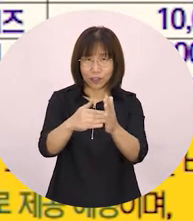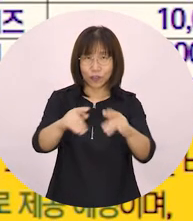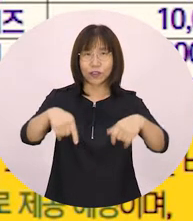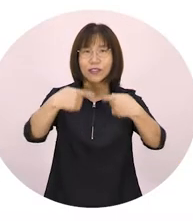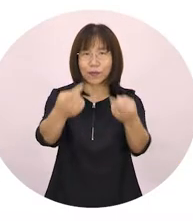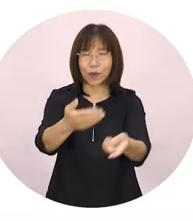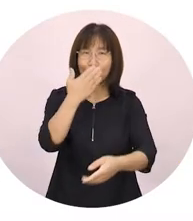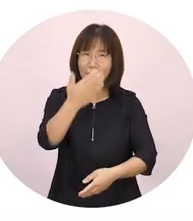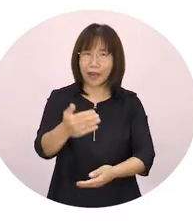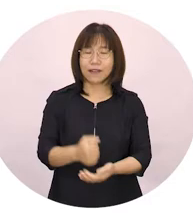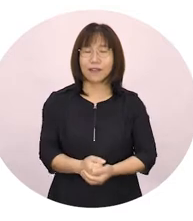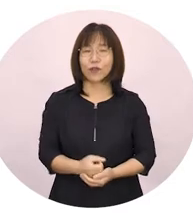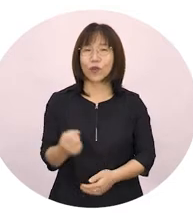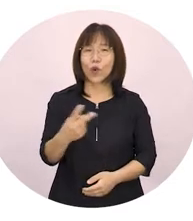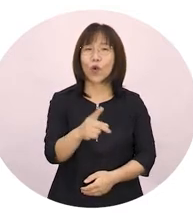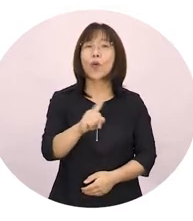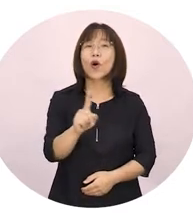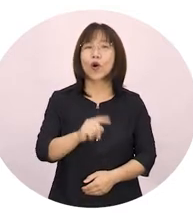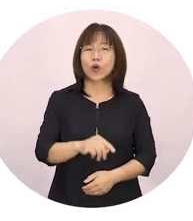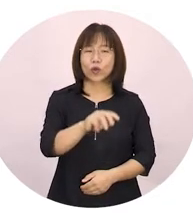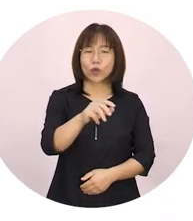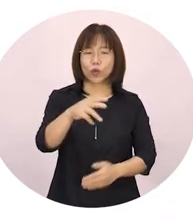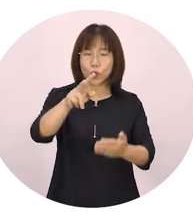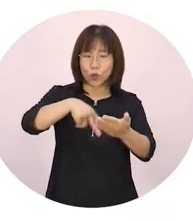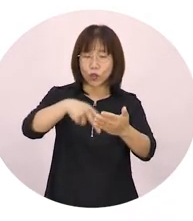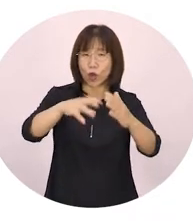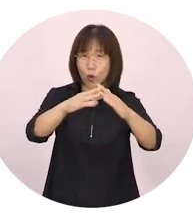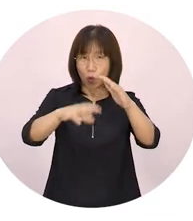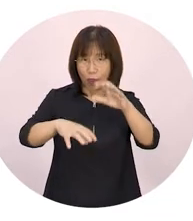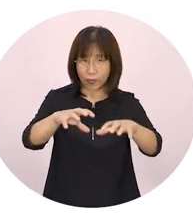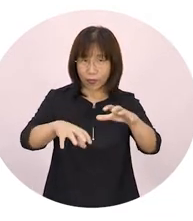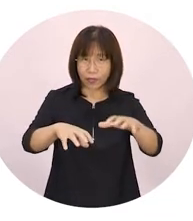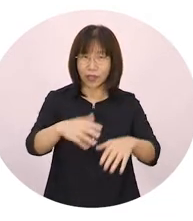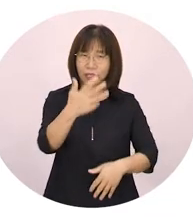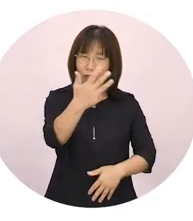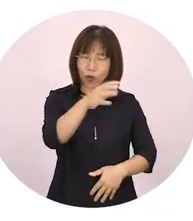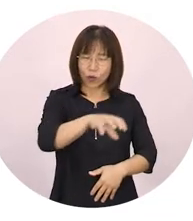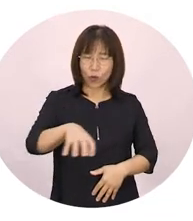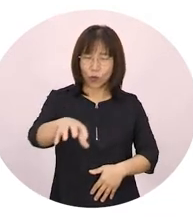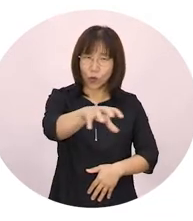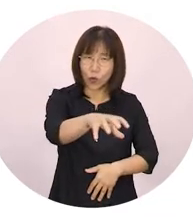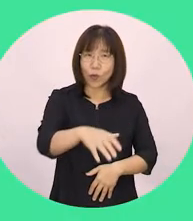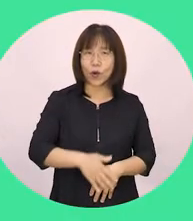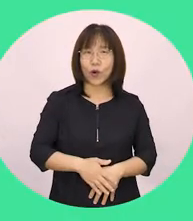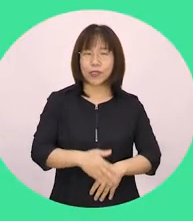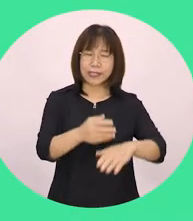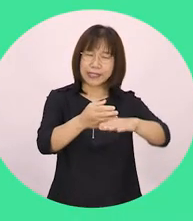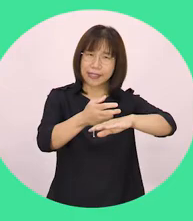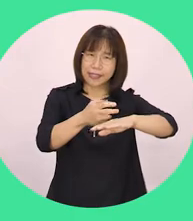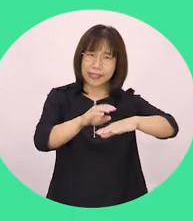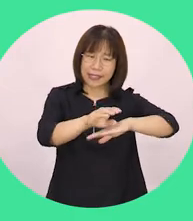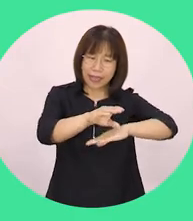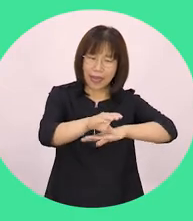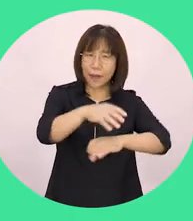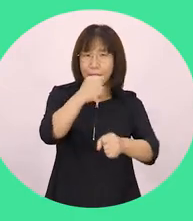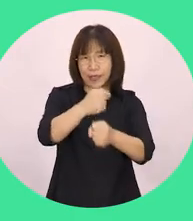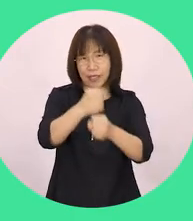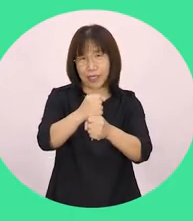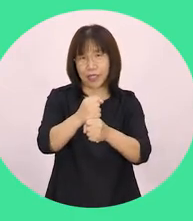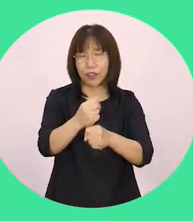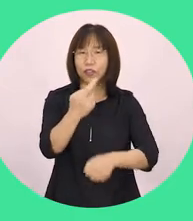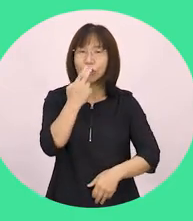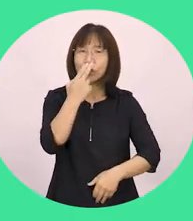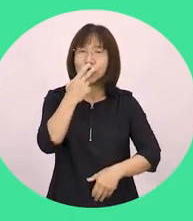읽고 참가하면 됩니다. 이외에도 8개 도서관별로 부릉부릉 태양광 자동차 만들기, 유리병